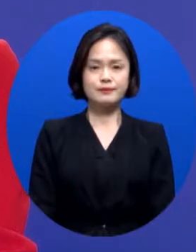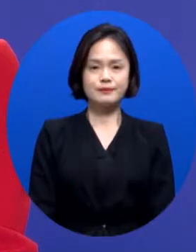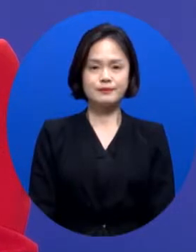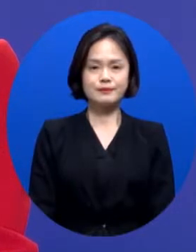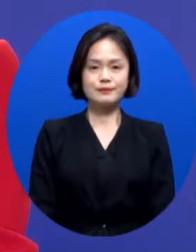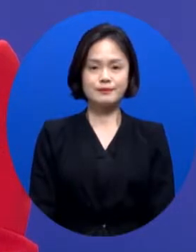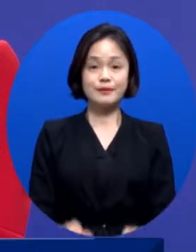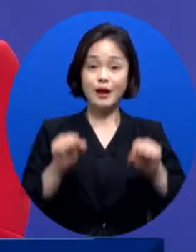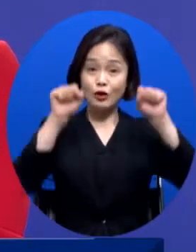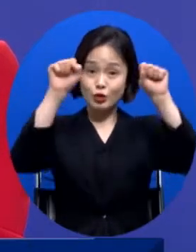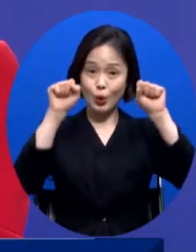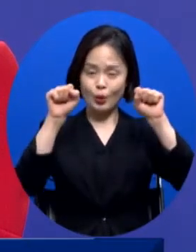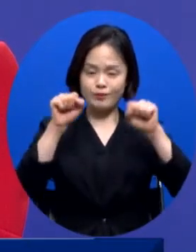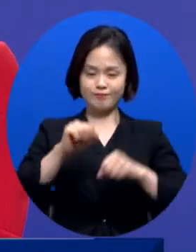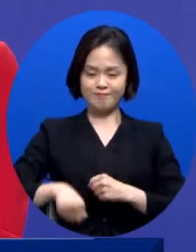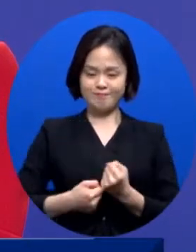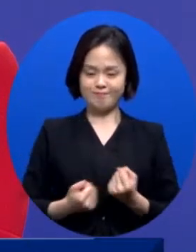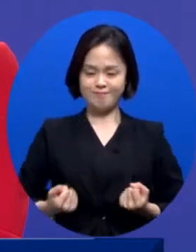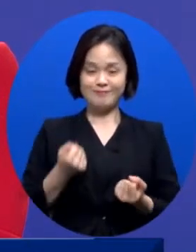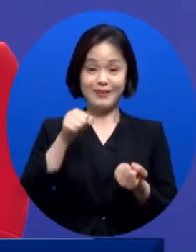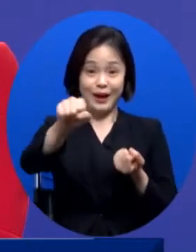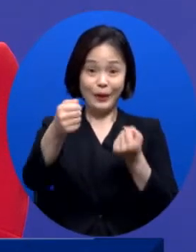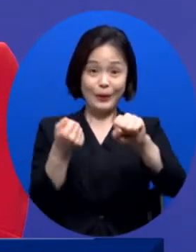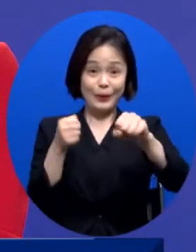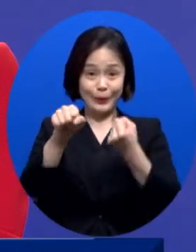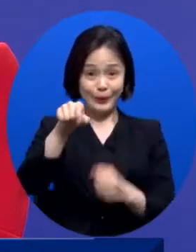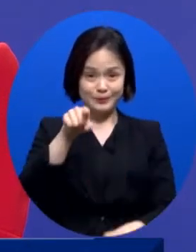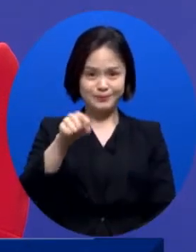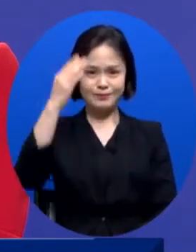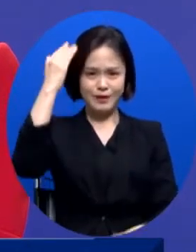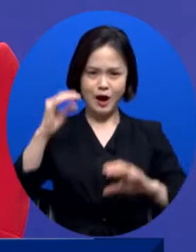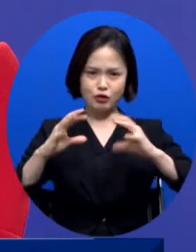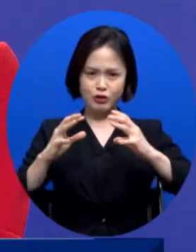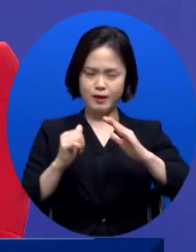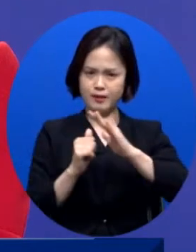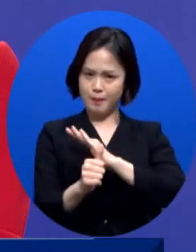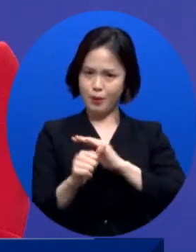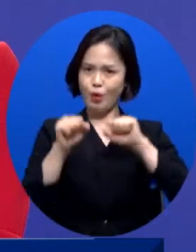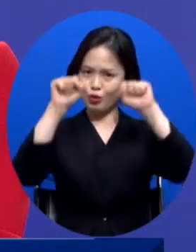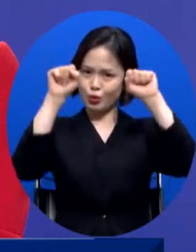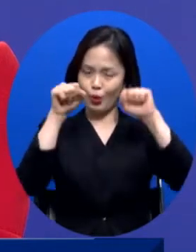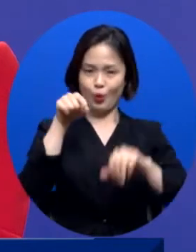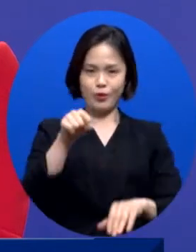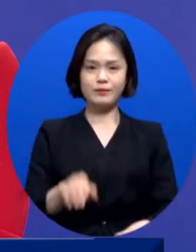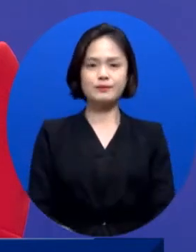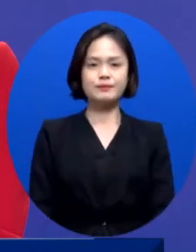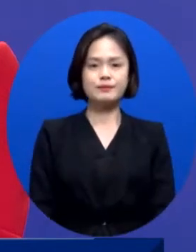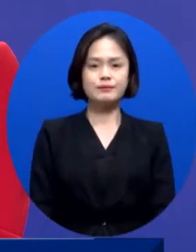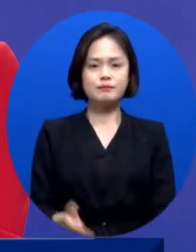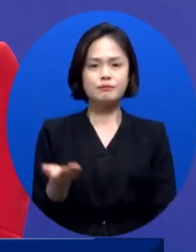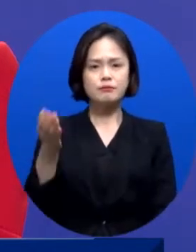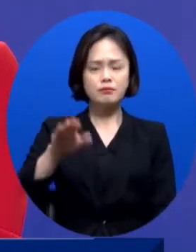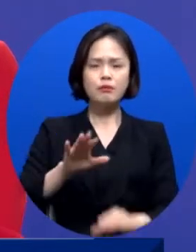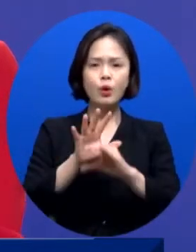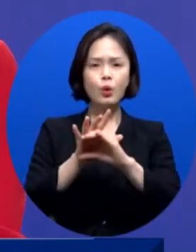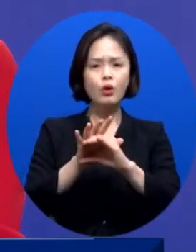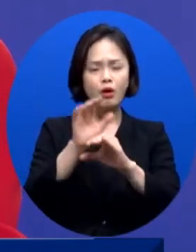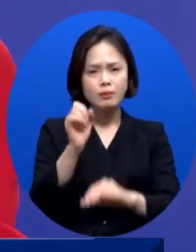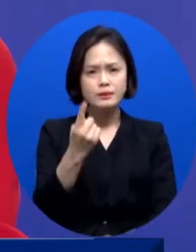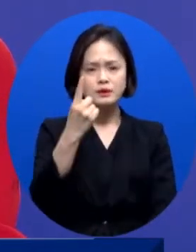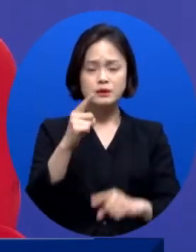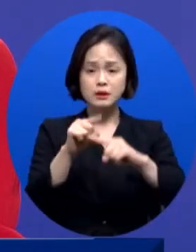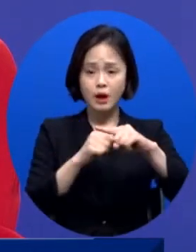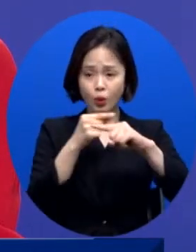태권도는 우리나라의 역사와 문화가 담겨있는 국기입니다. 하지만 코로나19 때문에 화려한 태권도의 모습을 보기가